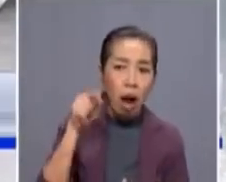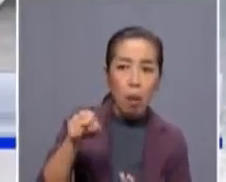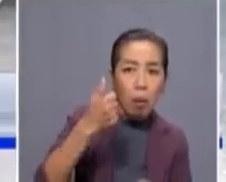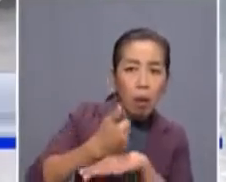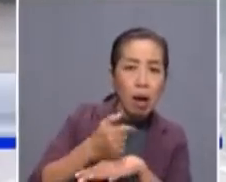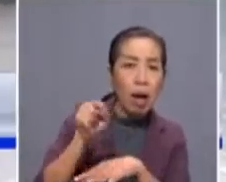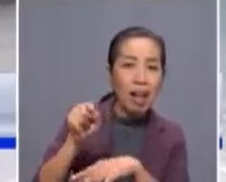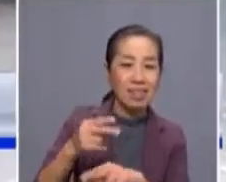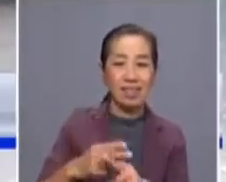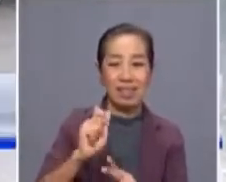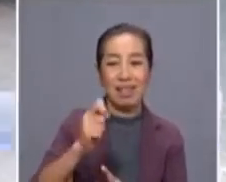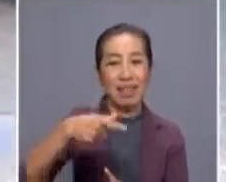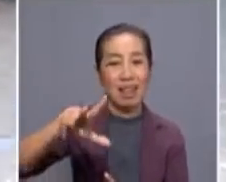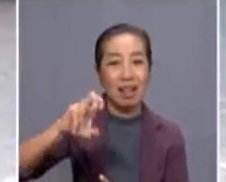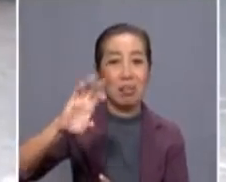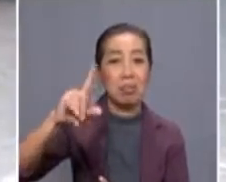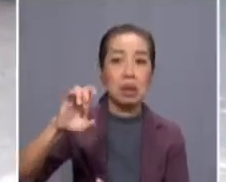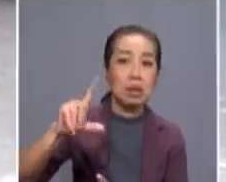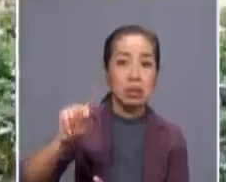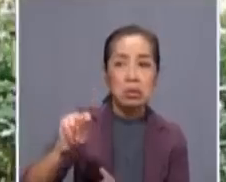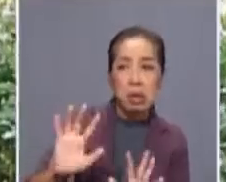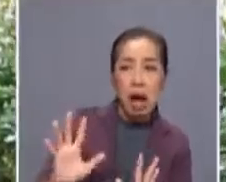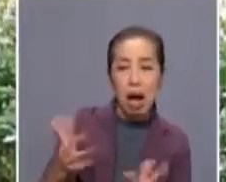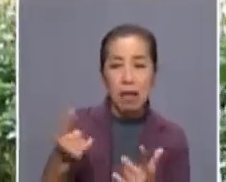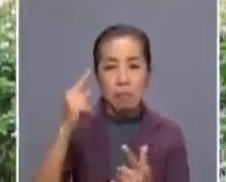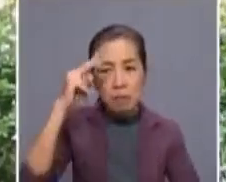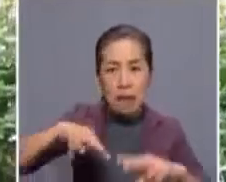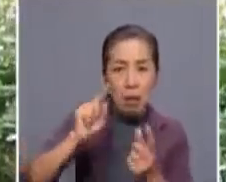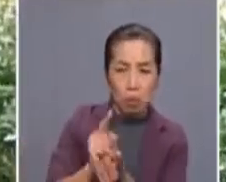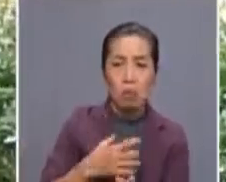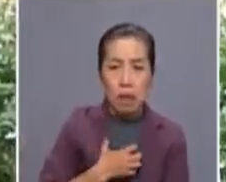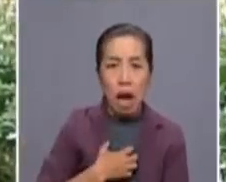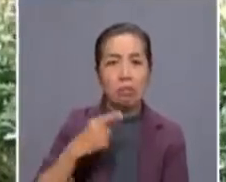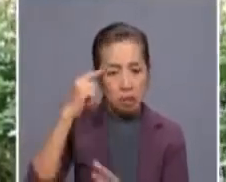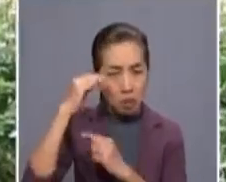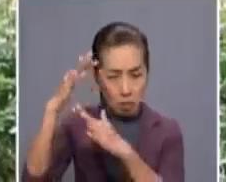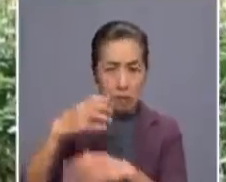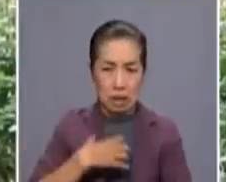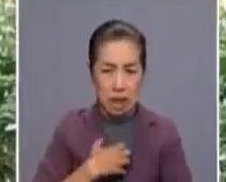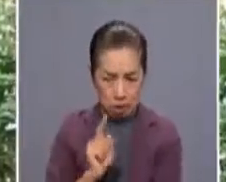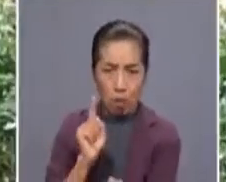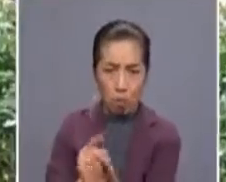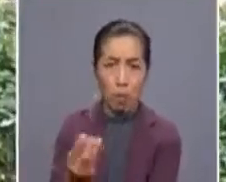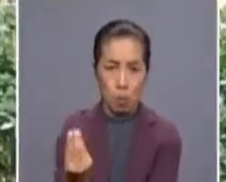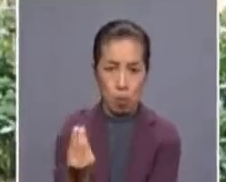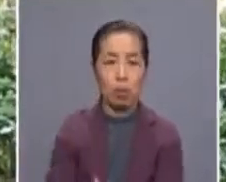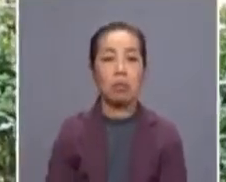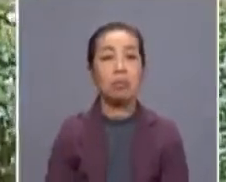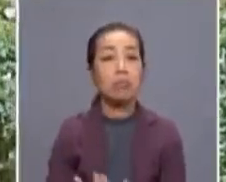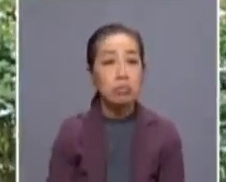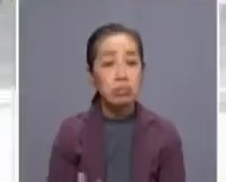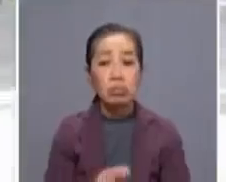านายอภิชิตอยู่นะคะซึ่งทุกคนก็มีความหวังค่ะคุณธีรวัฒน์ค่ะว่าขอให้พบตัวนายกแจ็คเร็วๆนี้ด้วยตอนนี้ก็เท่